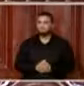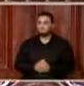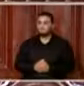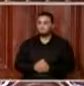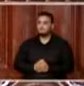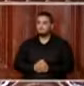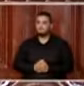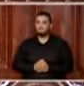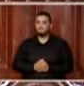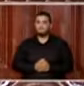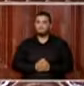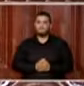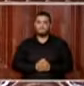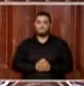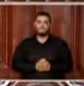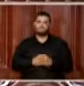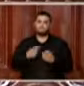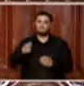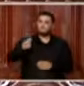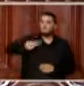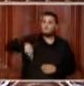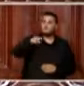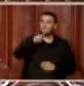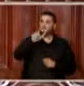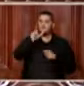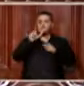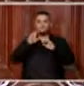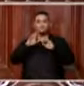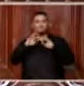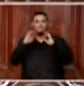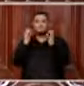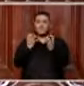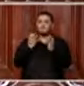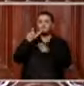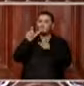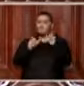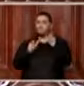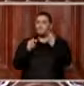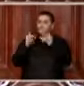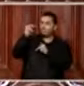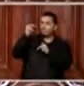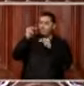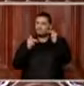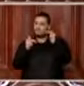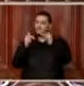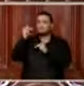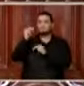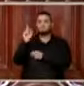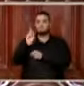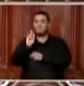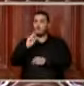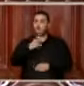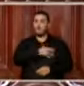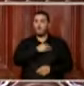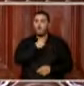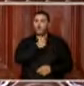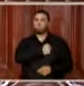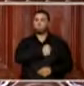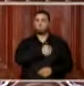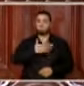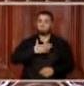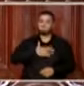ولا فضل لأحد على أحد إلا بحب هذا الوطن العزيز